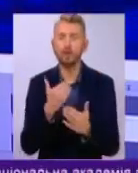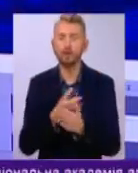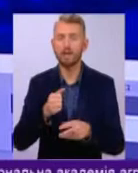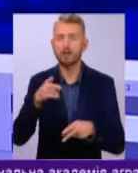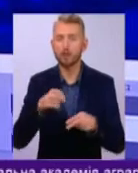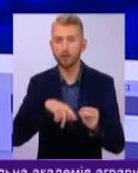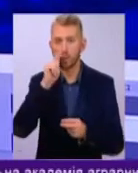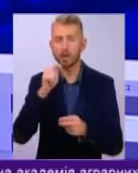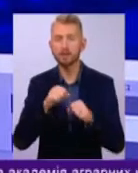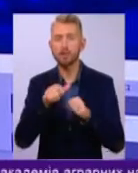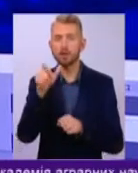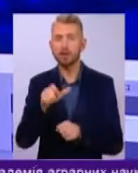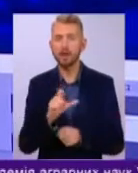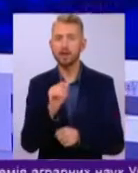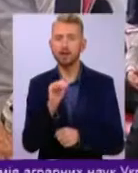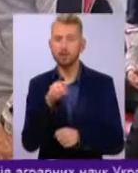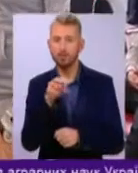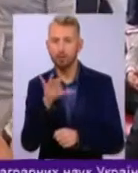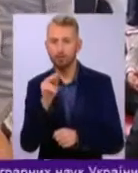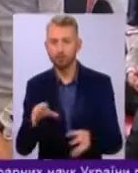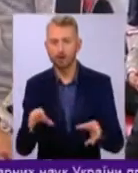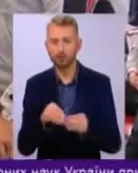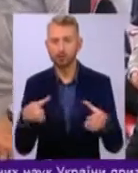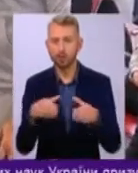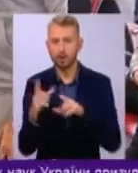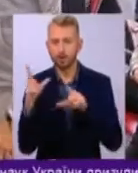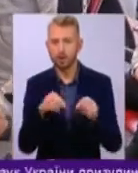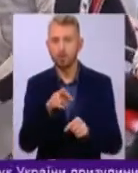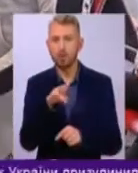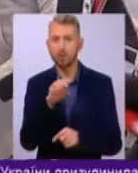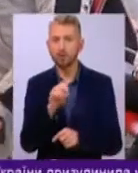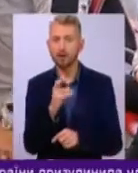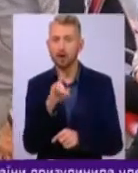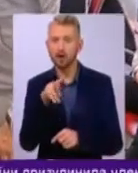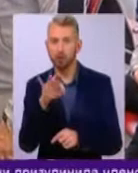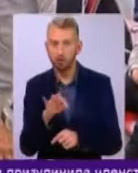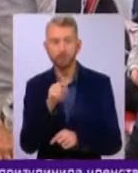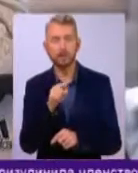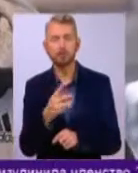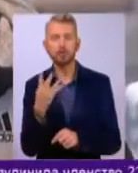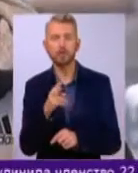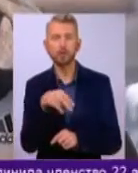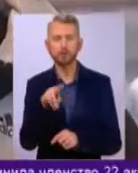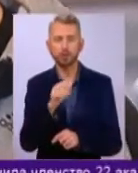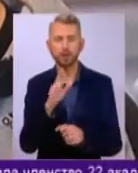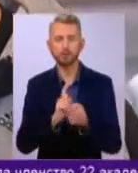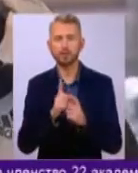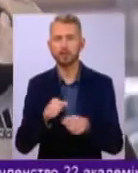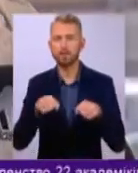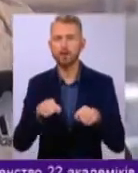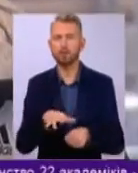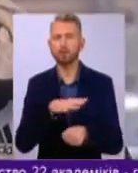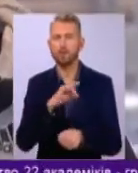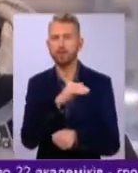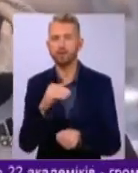завершення. Український боксер Олег Єфимович разом зі своєю командою вирушив до Монте-Карло. У князівстві 4 листопада він битиметься за право стати